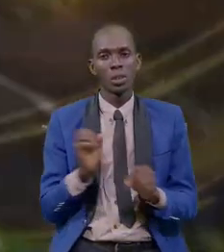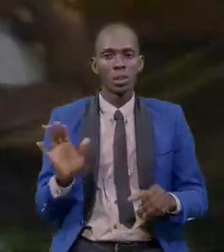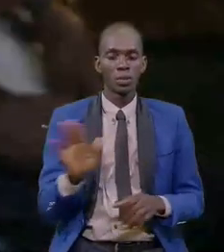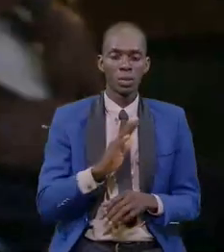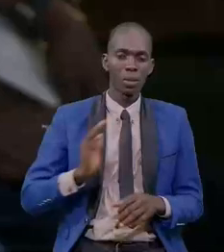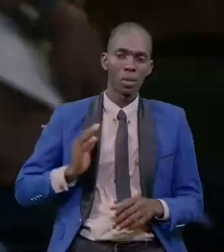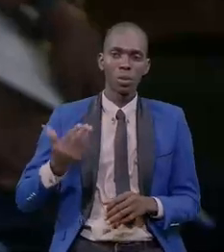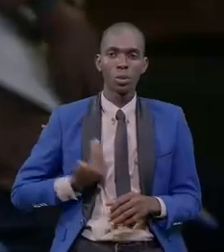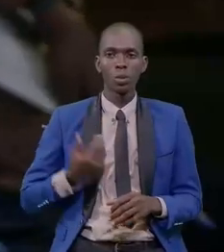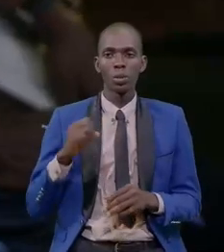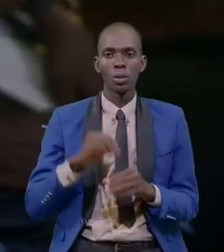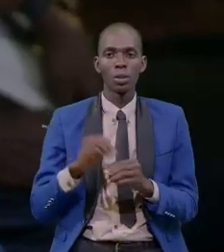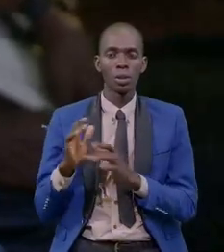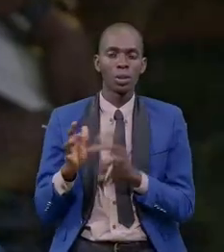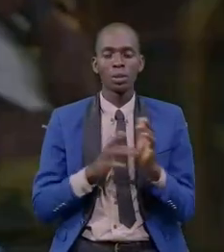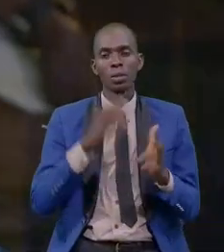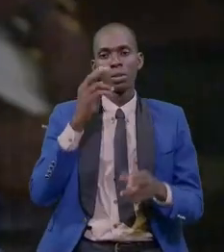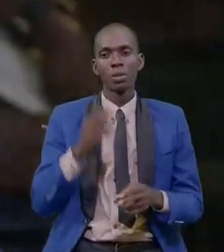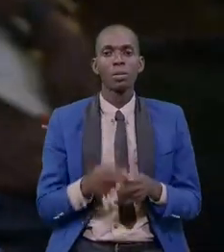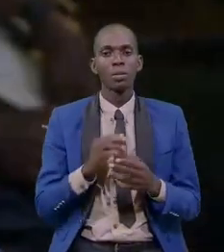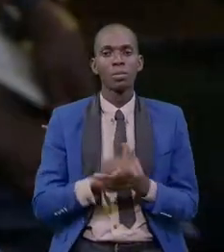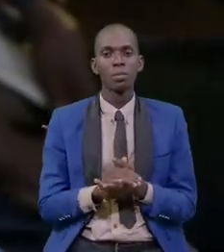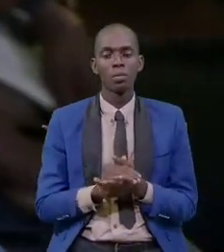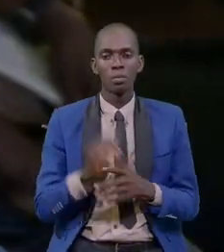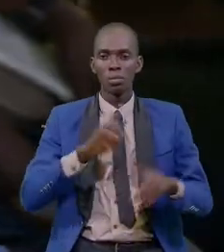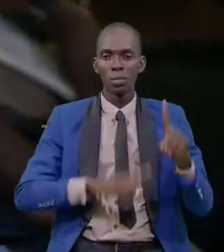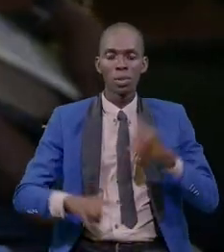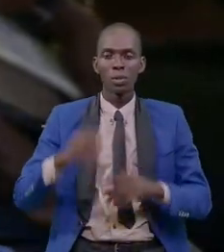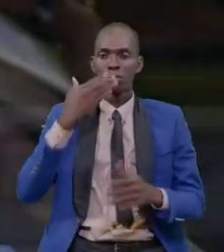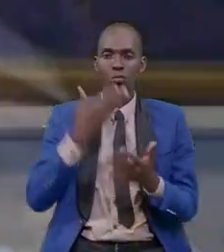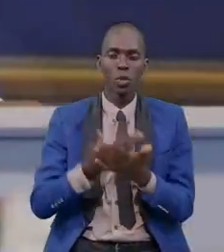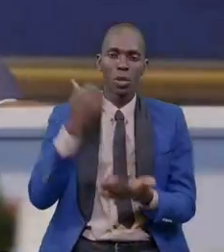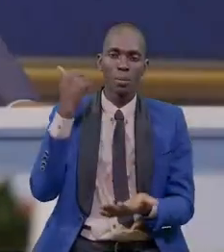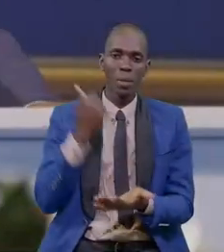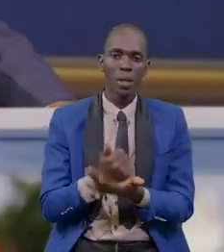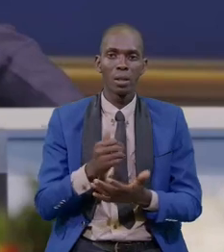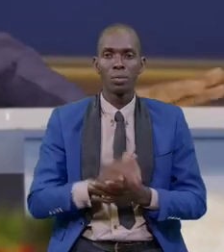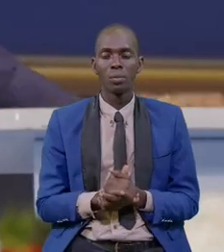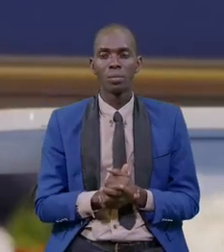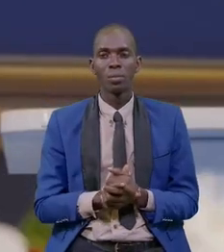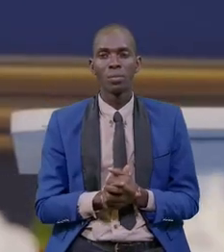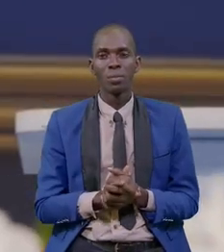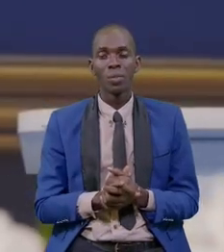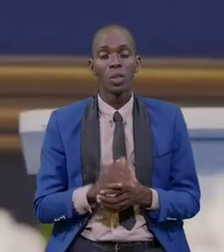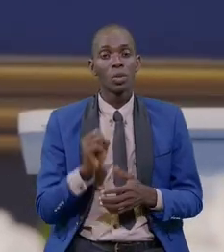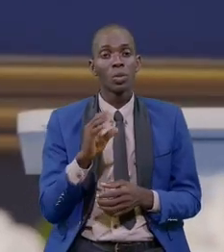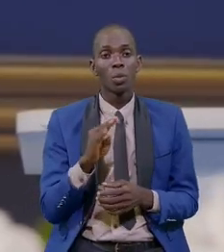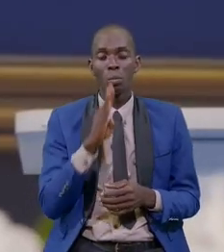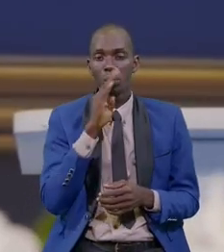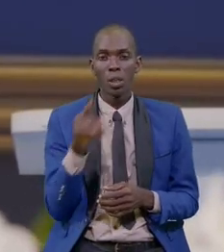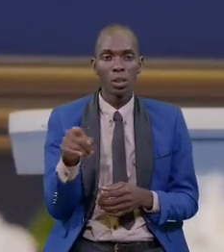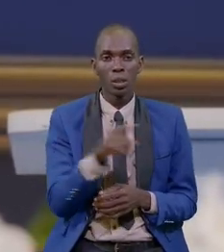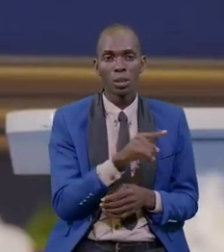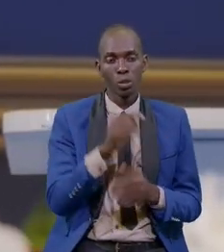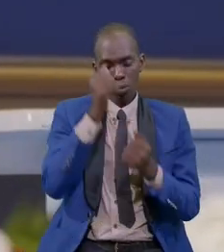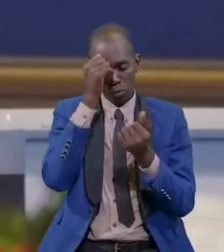de Jésus. J'ai besoin de très bon amen. Alors, soyez des